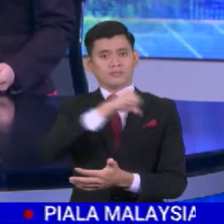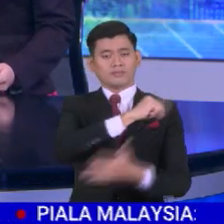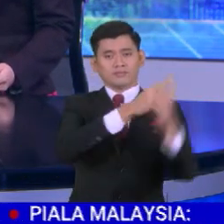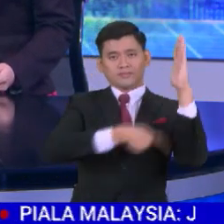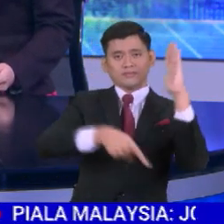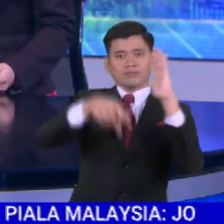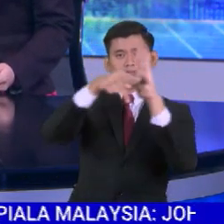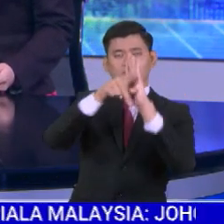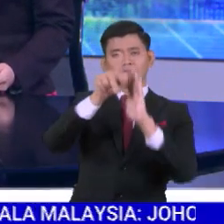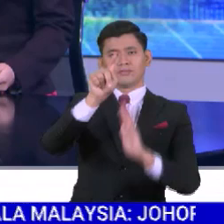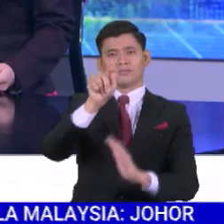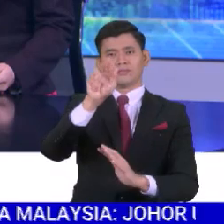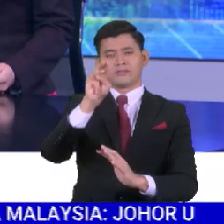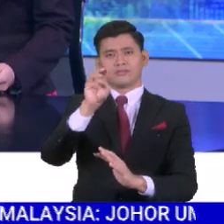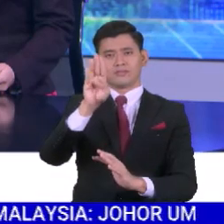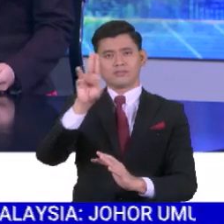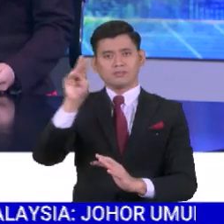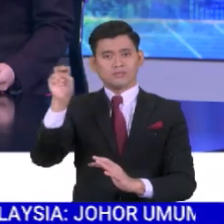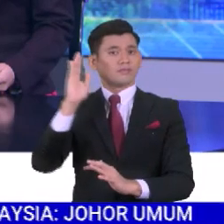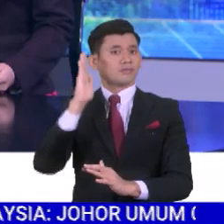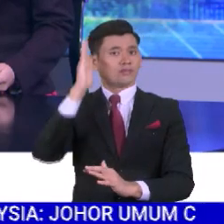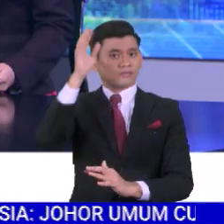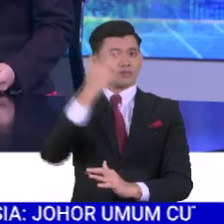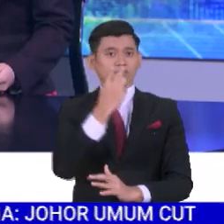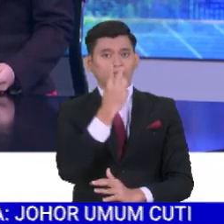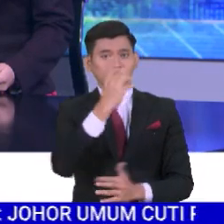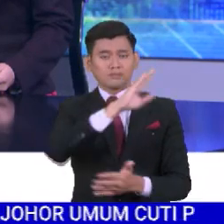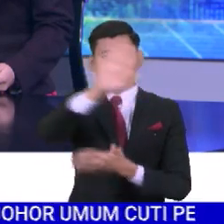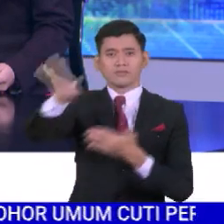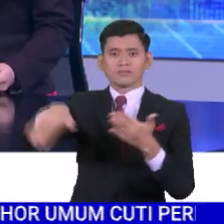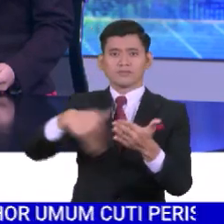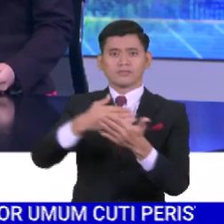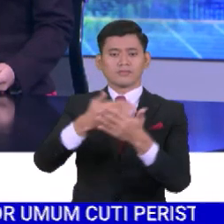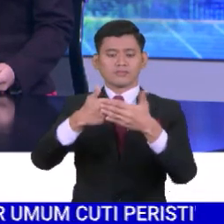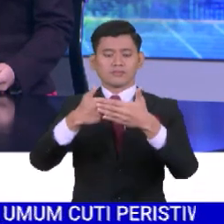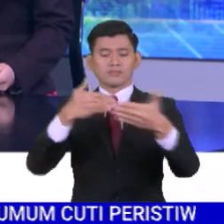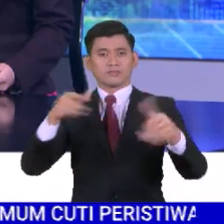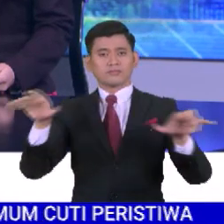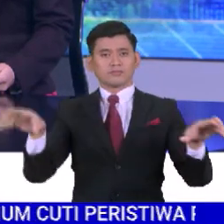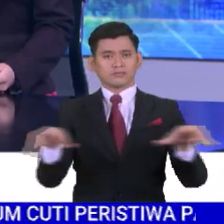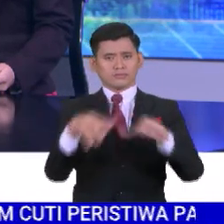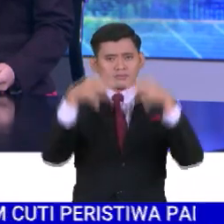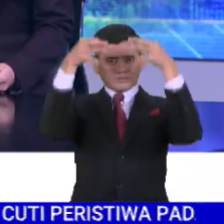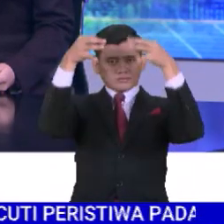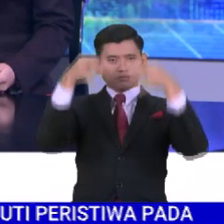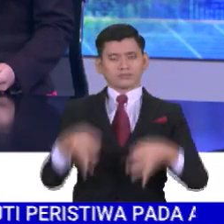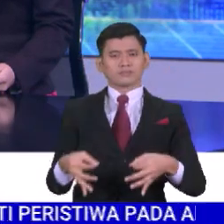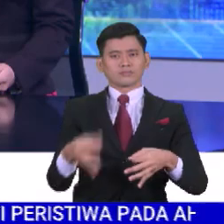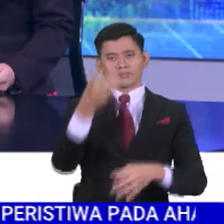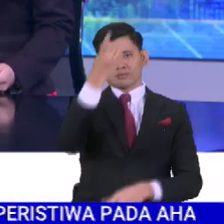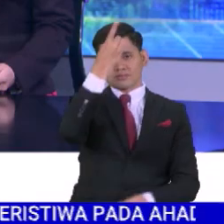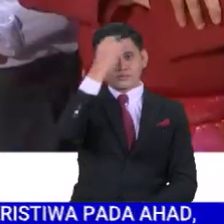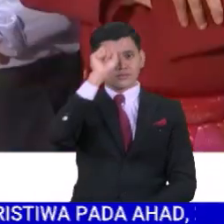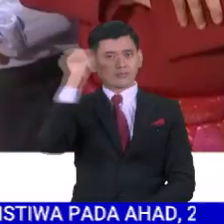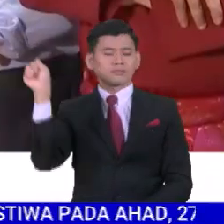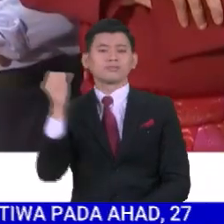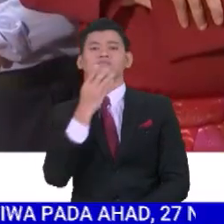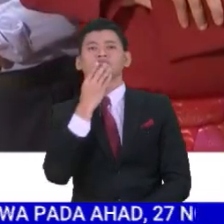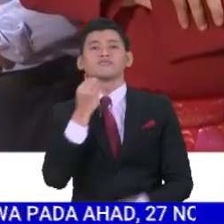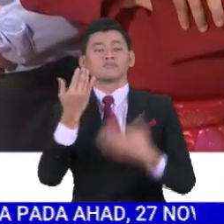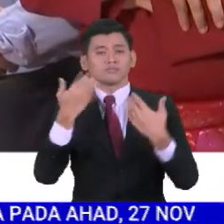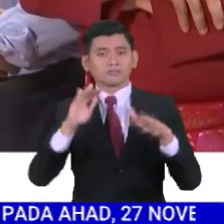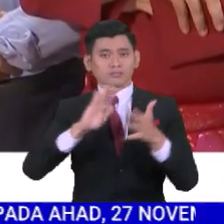mentambun berkata akan melihat semua kemungkinan sebelum membuat keputusan muhtamat Datu Sri Anwar sebelum ini pernah